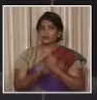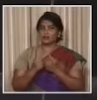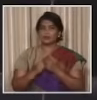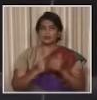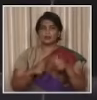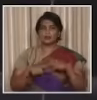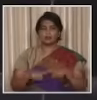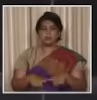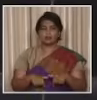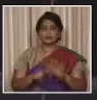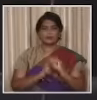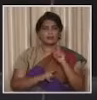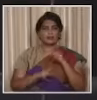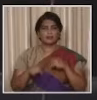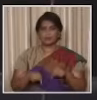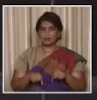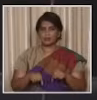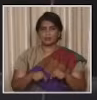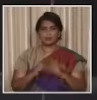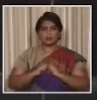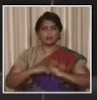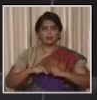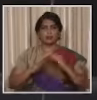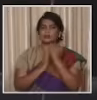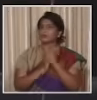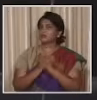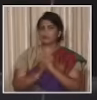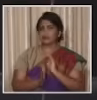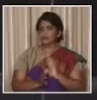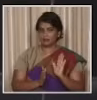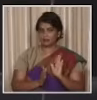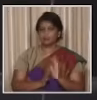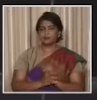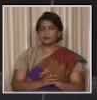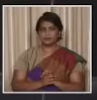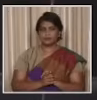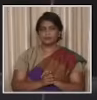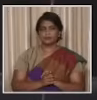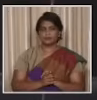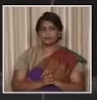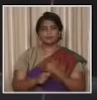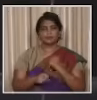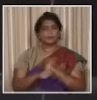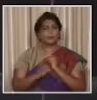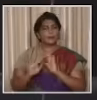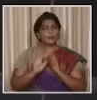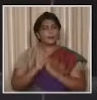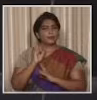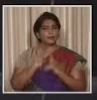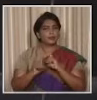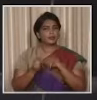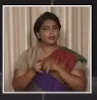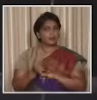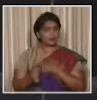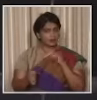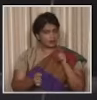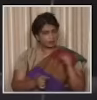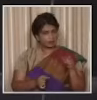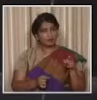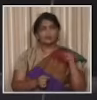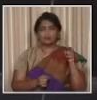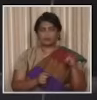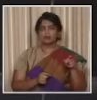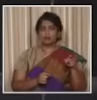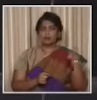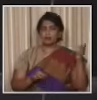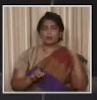කරන්න දැන් සභාව සාමාන්‍යයෙන් අනුගමනය කරන පිළිවෙත නොවේ. මගේ රාජ්‍ය පරිපාලන අමාත්‍යාංශයේ ලේකම්තුමත් බොහෝ විට